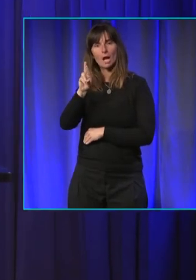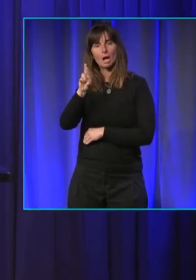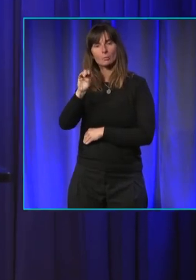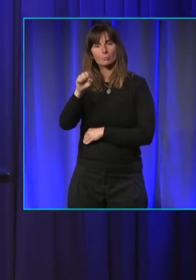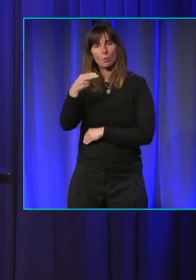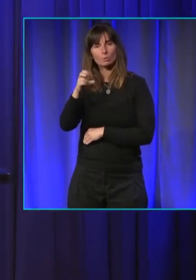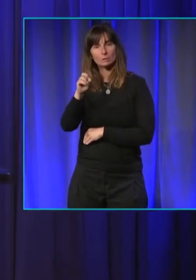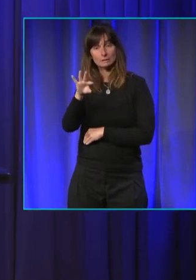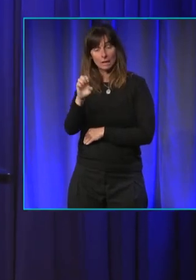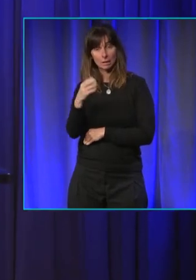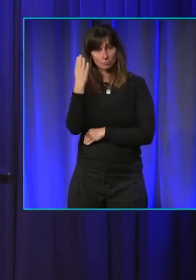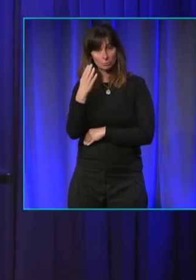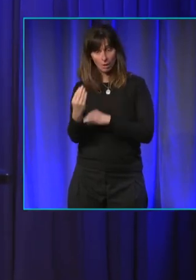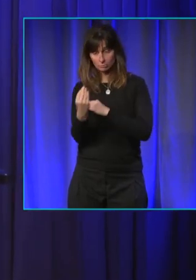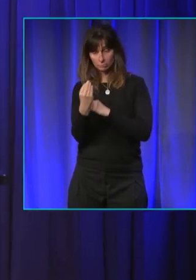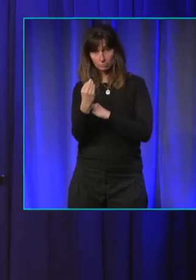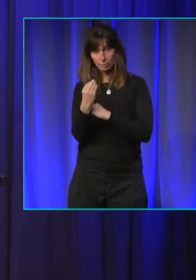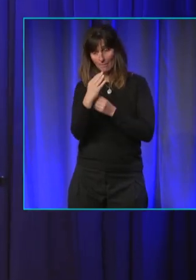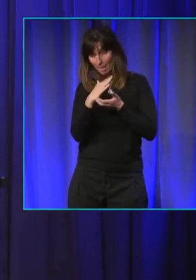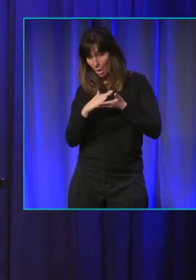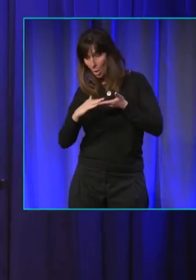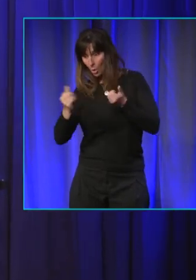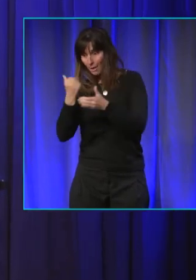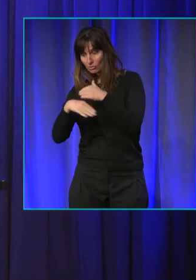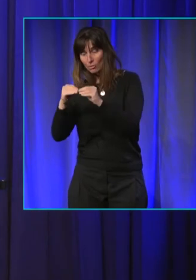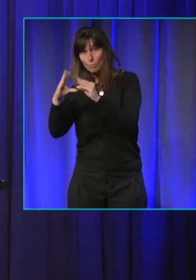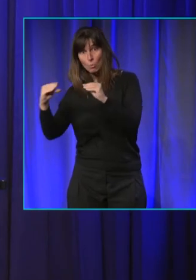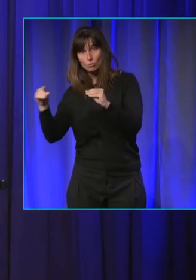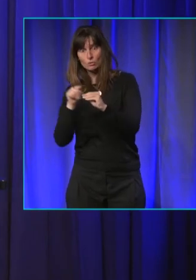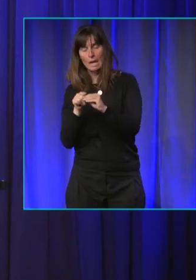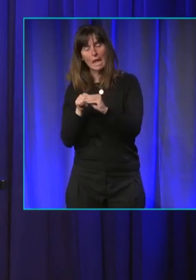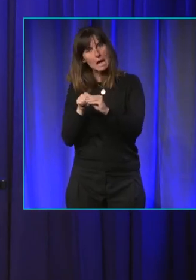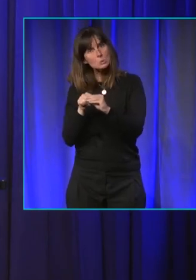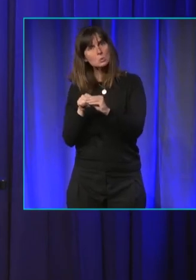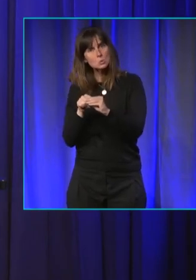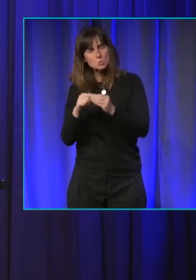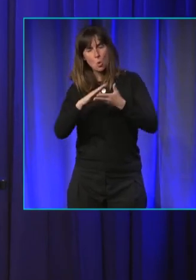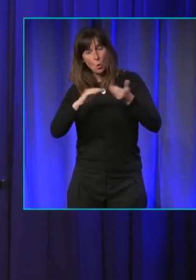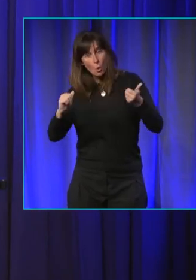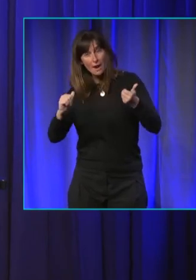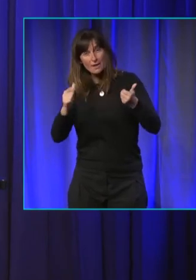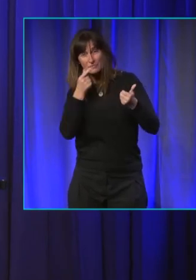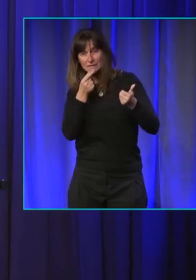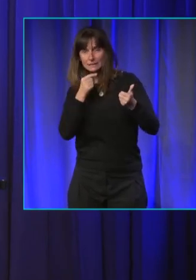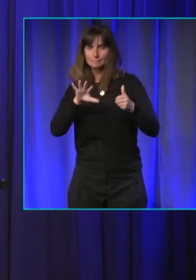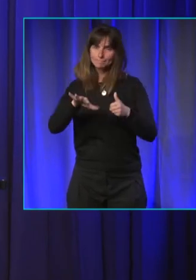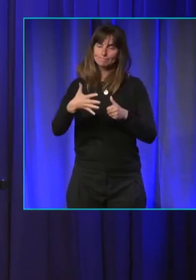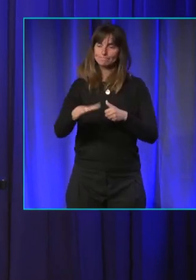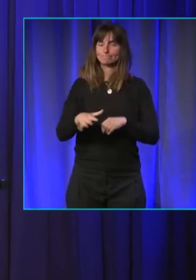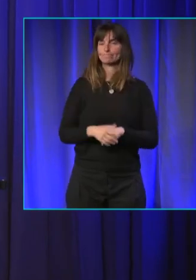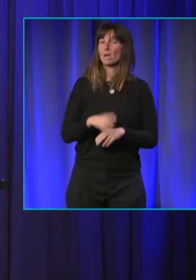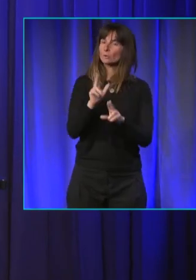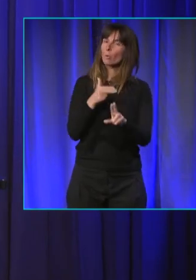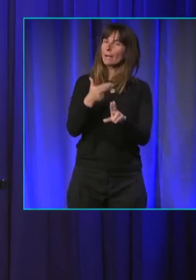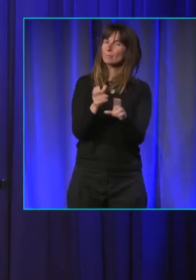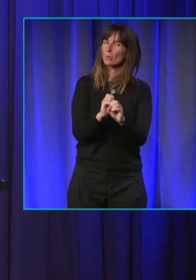être amené au niveau musculaire. Et ça, par contre, c'est loin d'être gagné. Hein. Donc, je ne sais pas trop où vous répondre par rapport à ça.